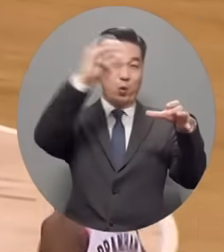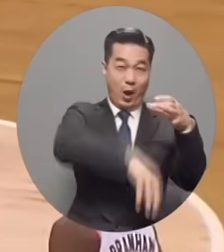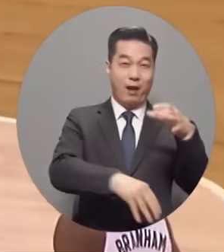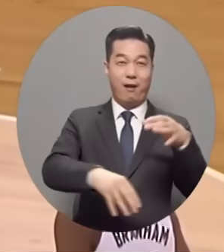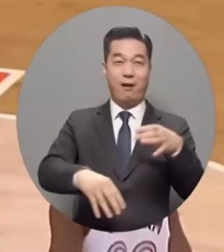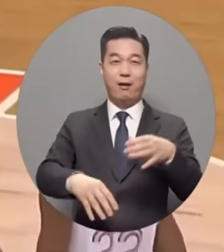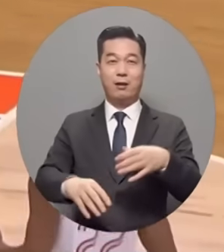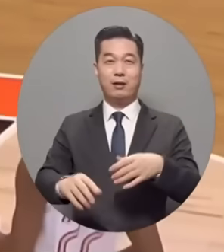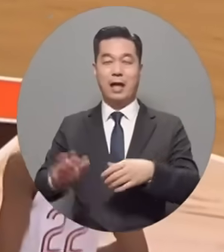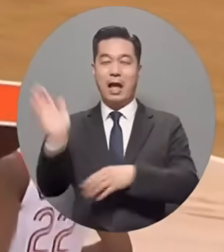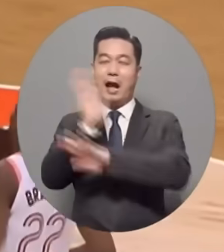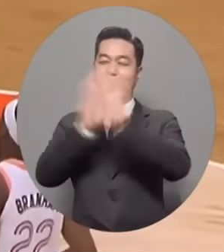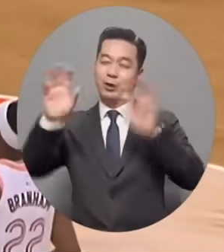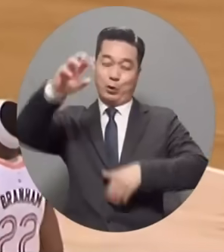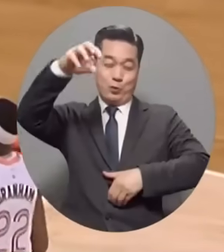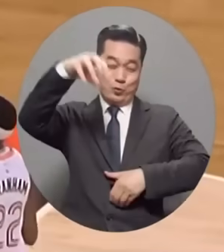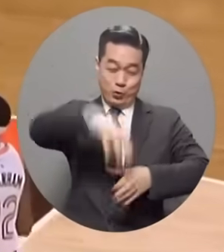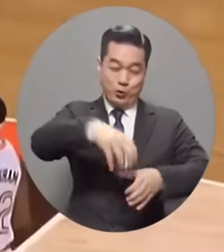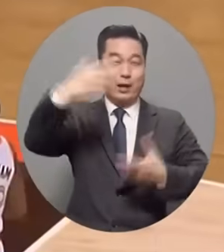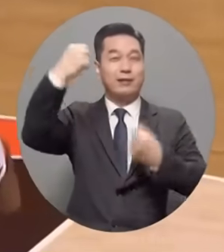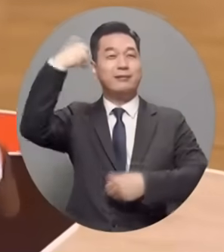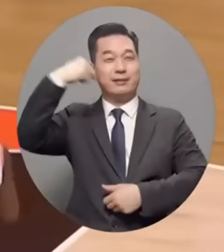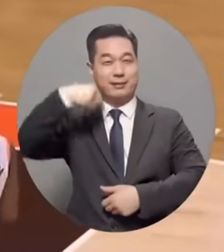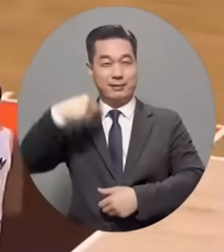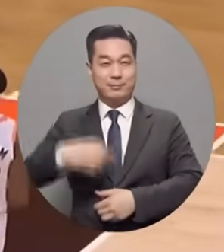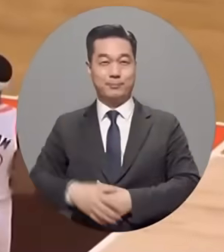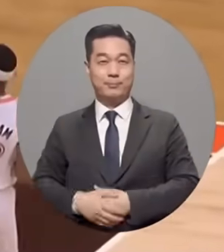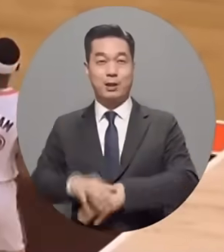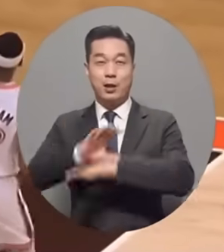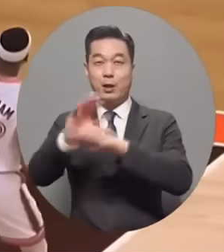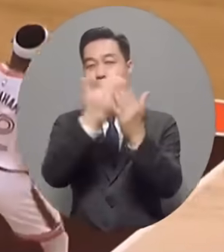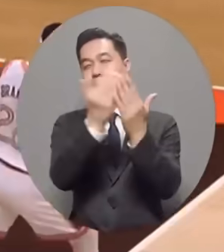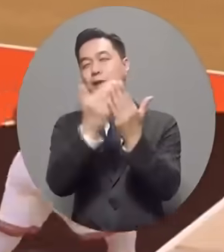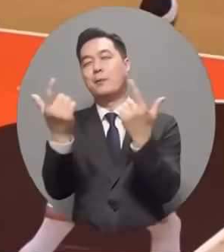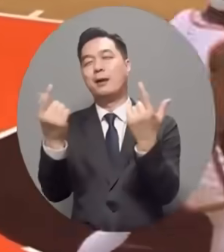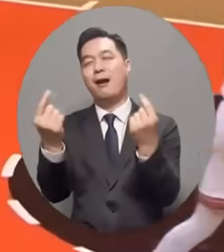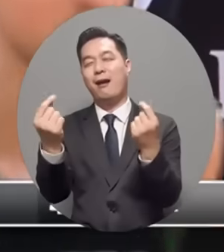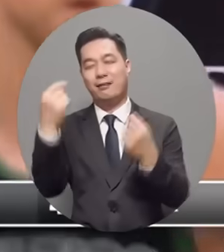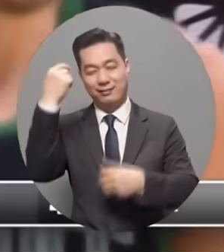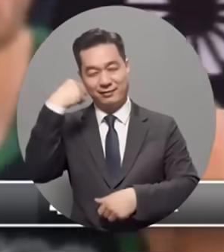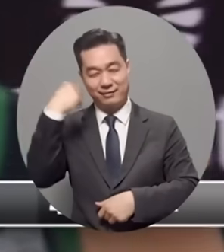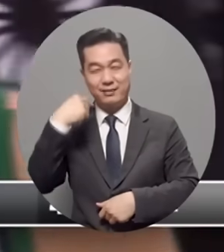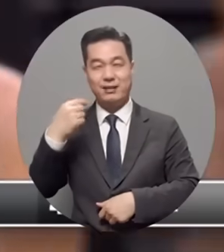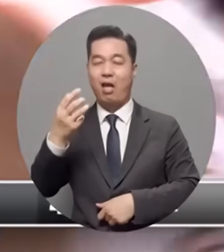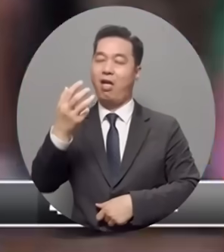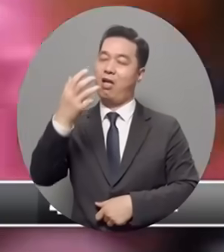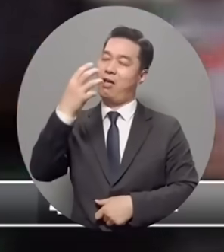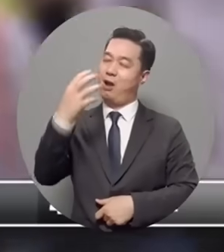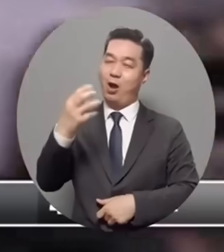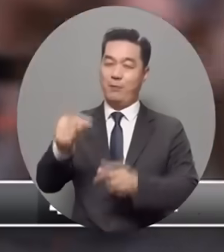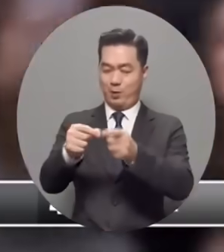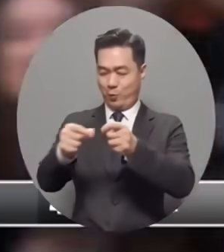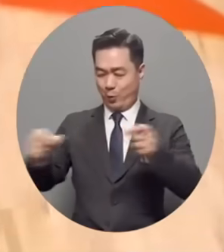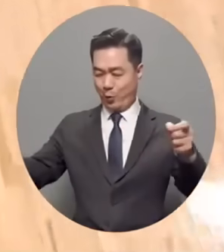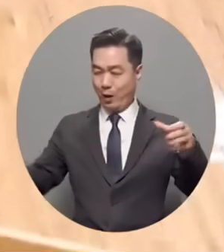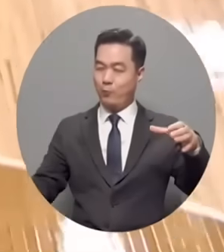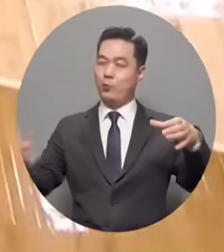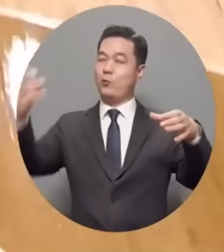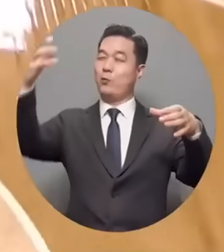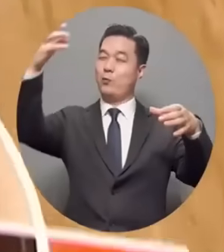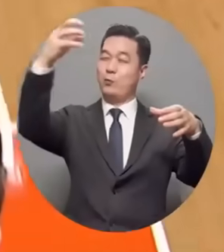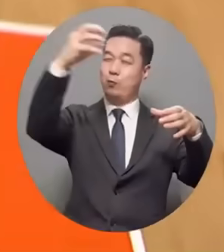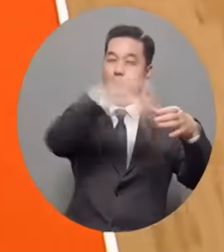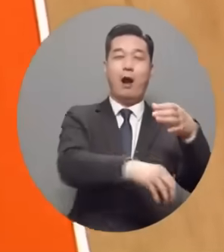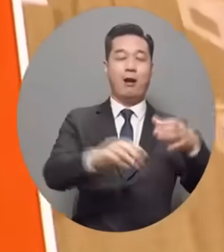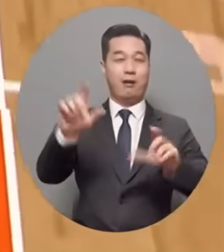내려 꽂는다는 게 바로 이런 걸까요? 컴퓨터 그래픽이라고 해도 믿을 만큼 어마어마한 길이와 높이를 자랑합니다.